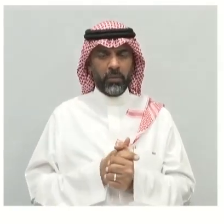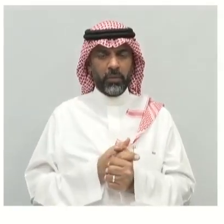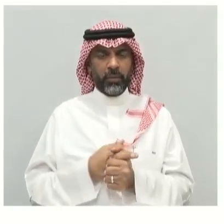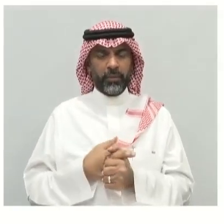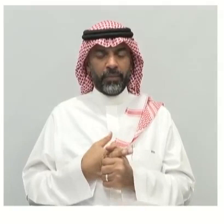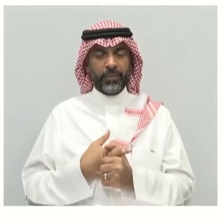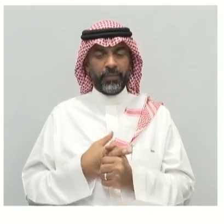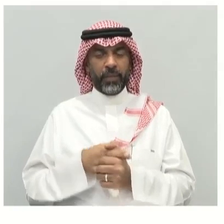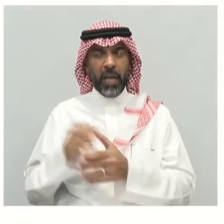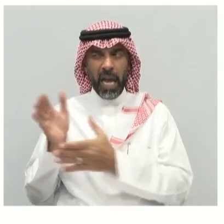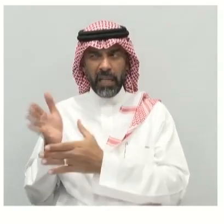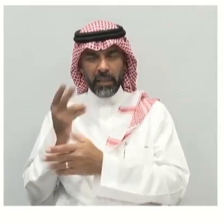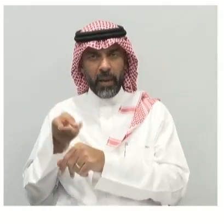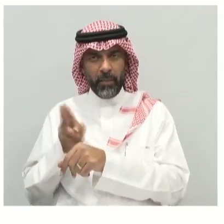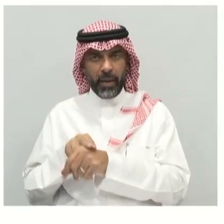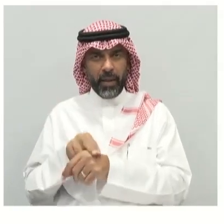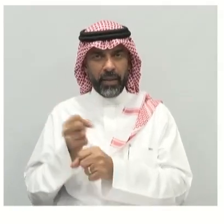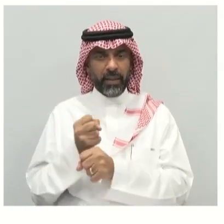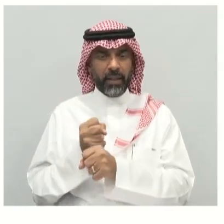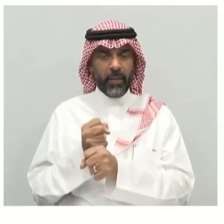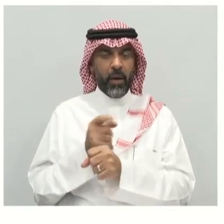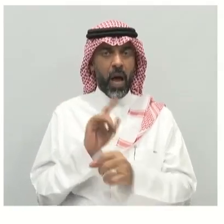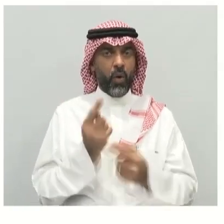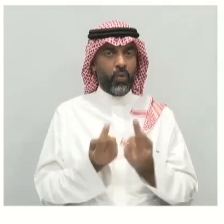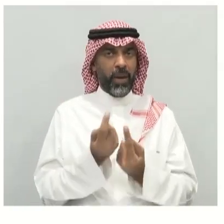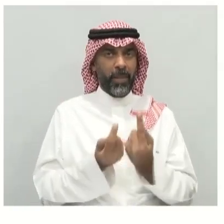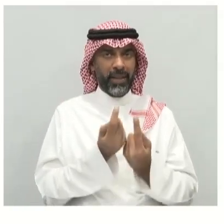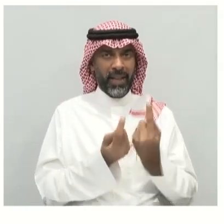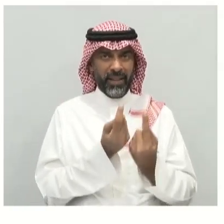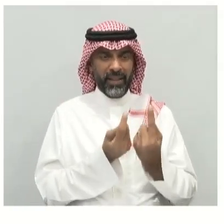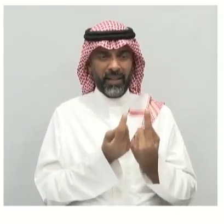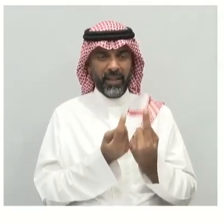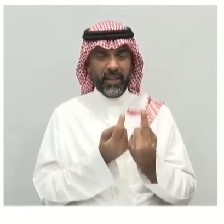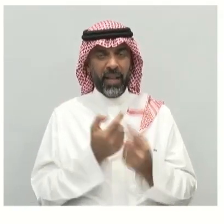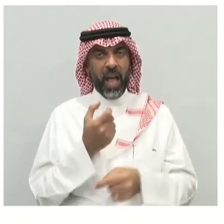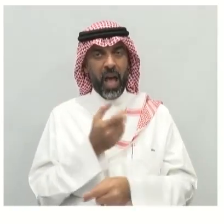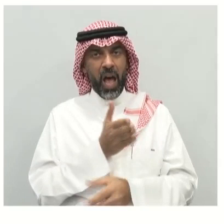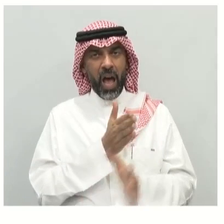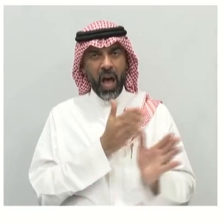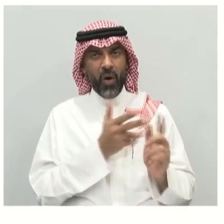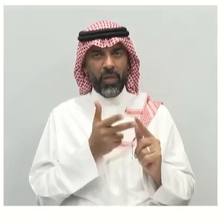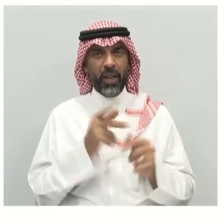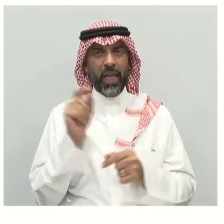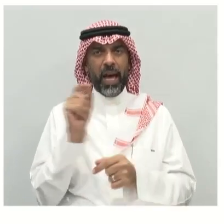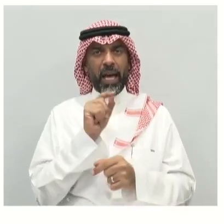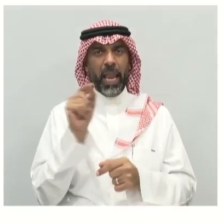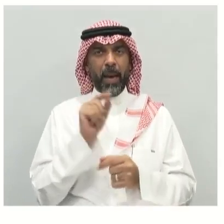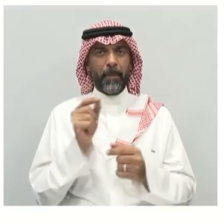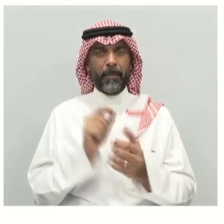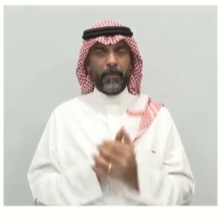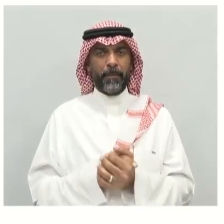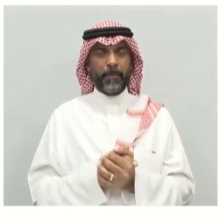معاد استخدامها ولا من اشياء من نباتات ولا من